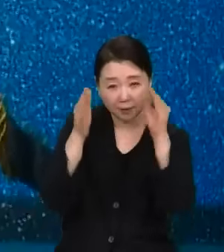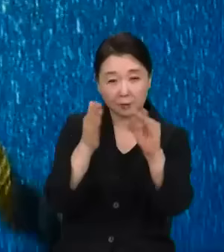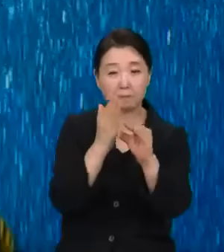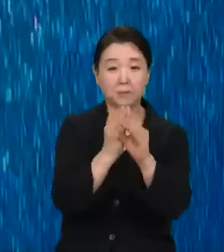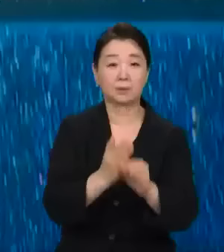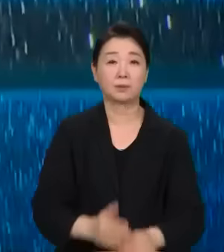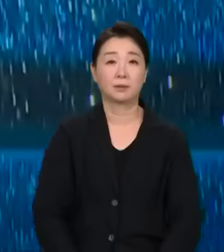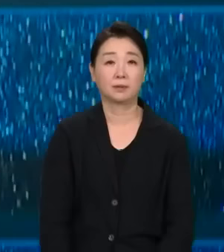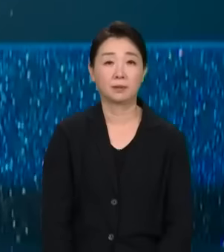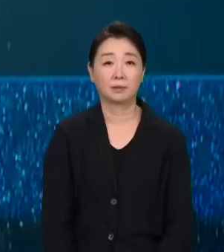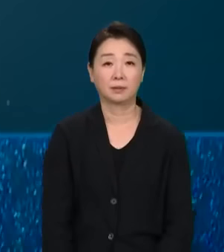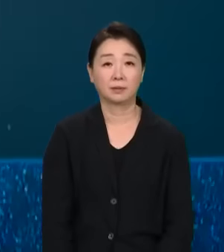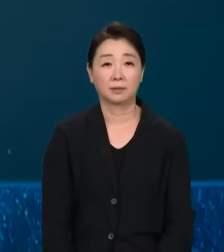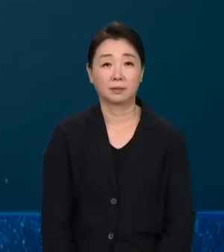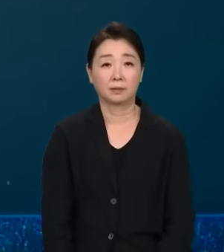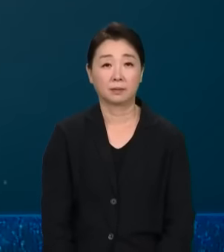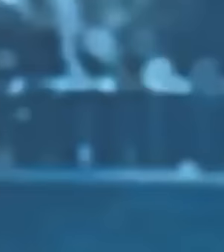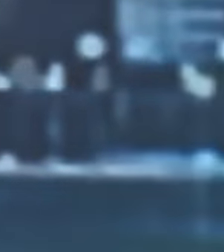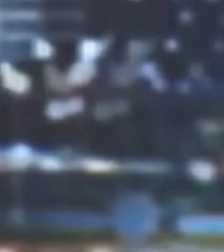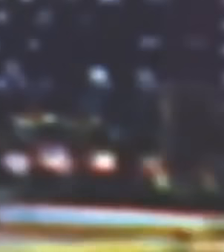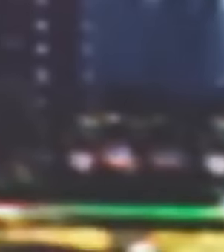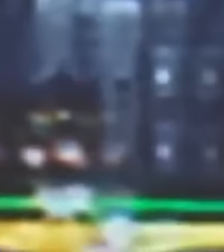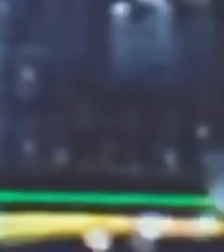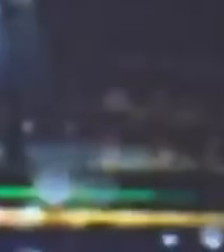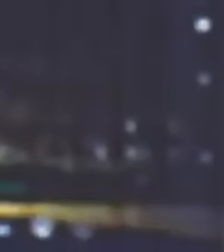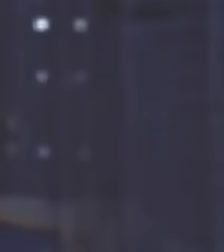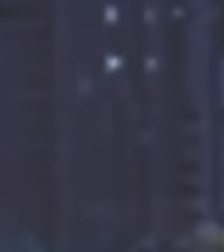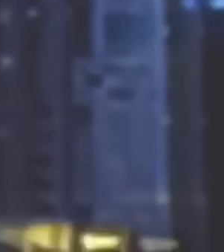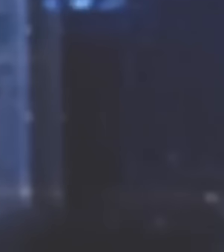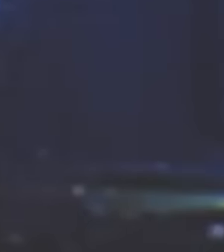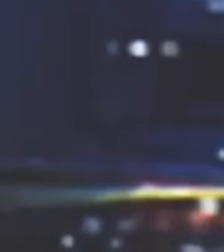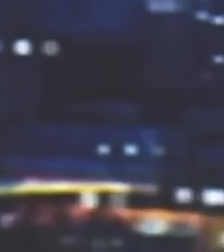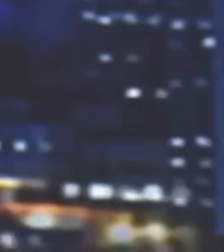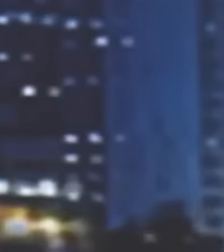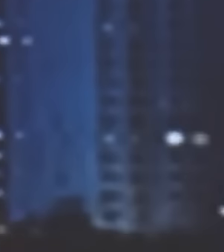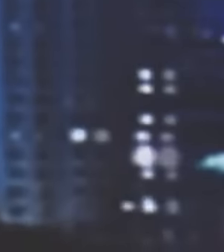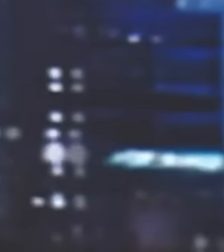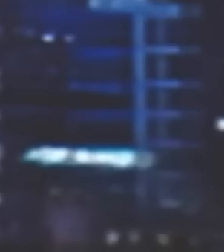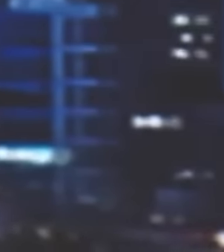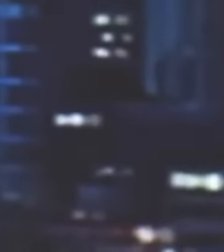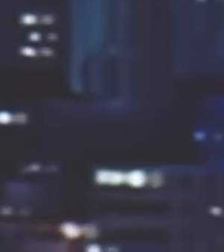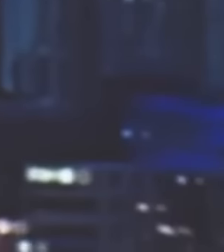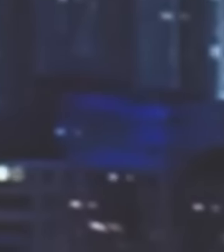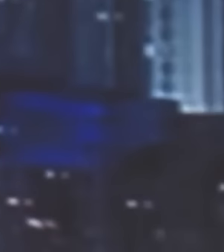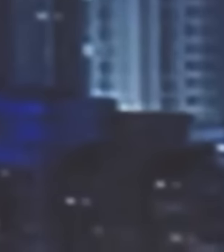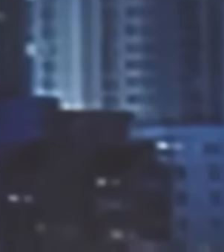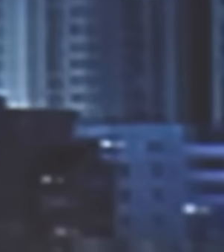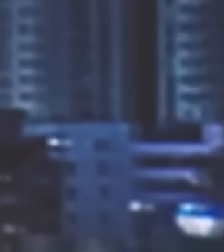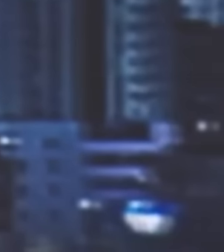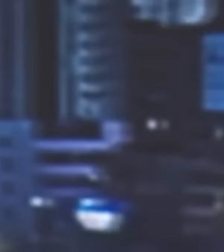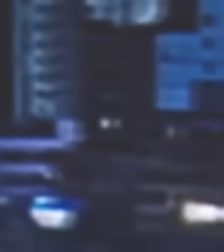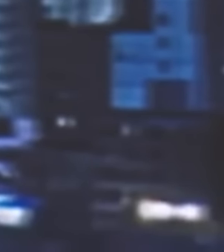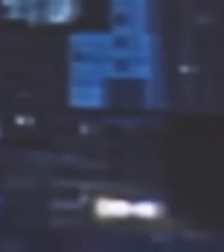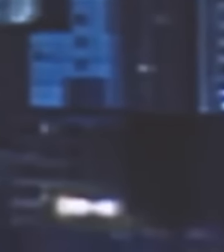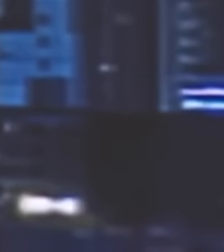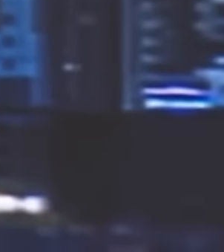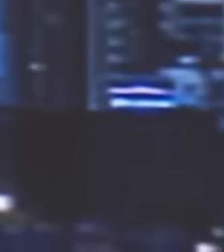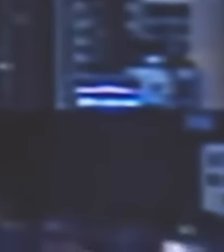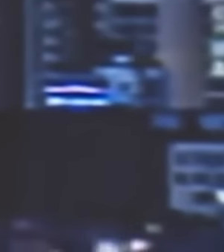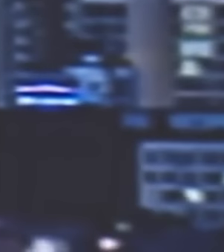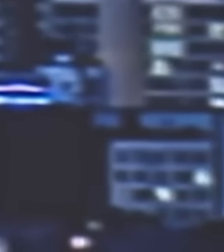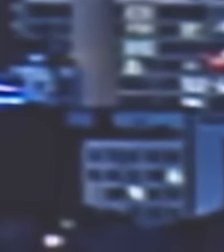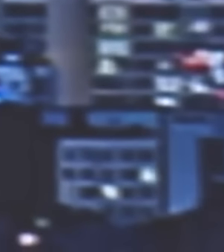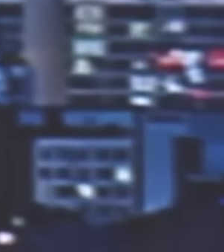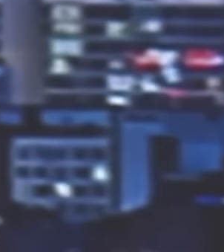jtbc 박현주입니다 jtbc 뉴스를 시청해 주셔서 고맙습니다 저희는 저녁 6시